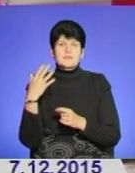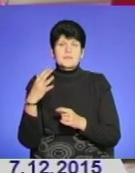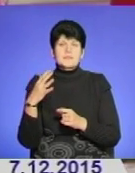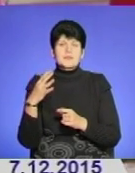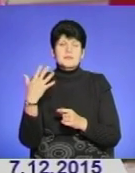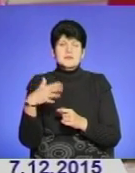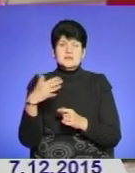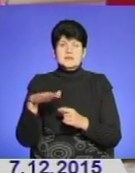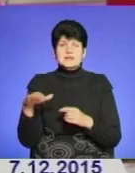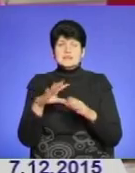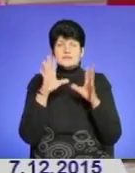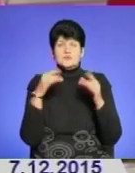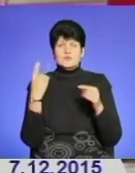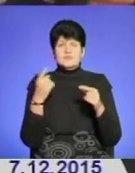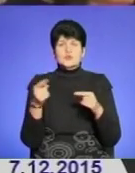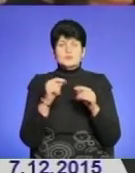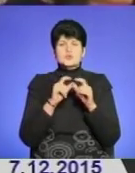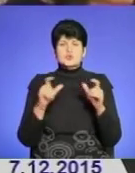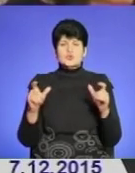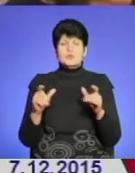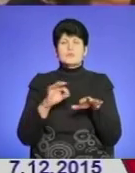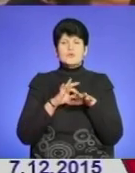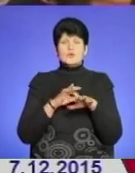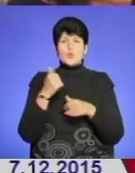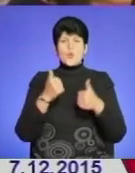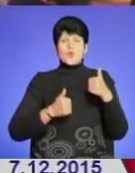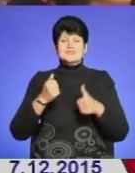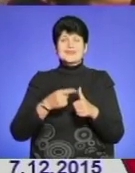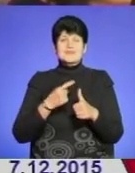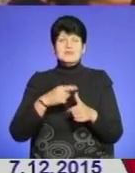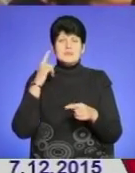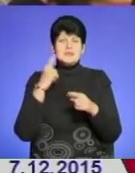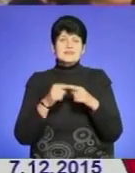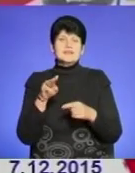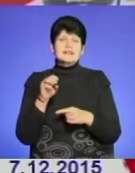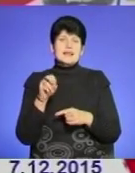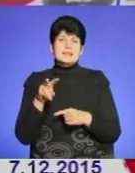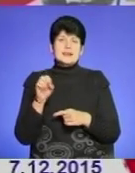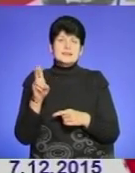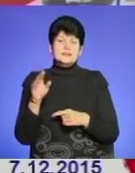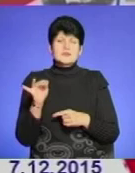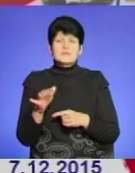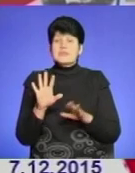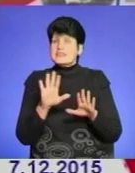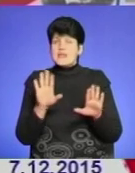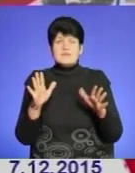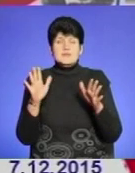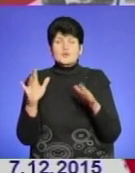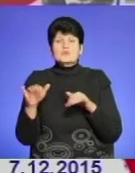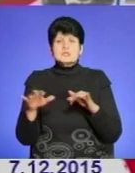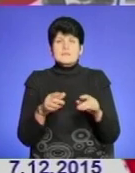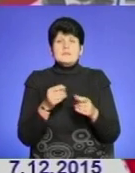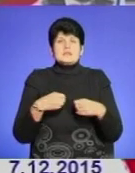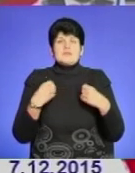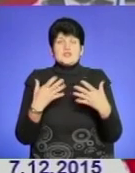14 років поспіль у тернопільській музичній школі номер 1 проходить конкурс імені братів Теленків. Не випадково захід присвячений пам'яті